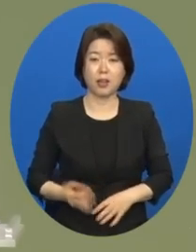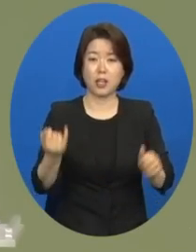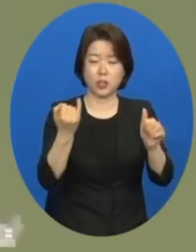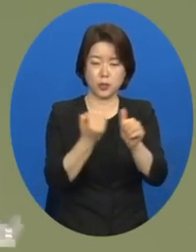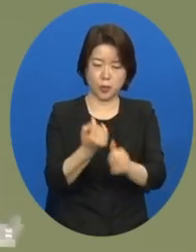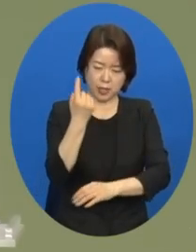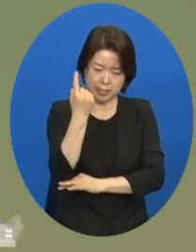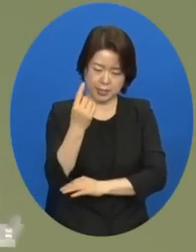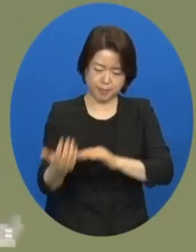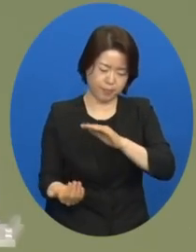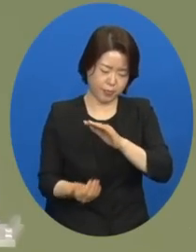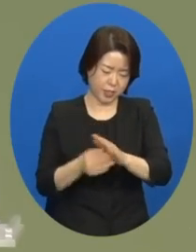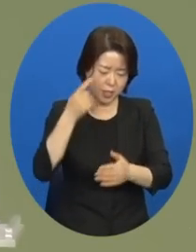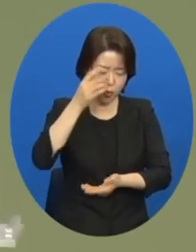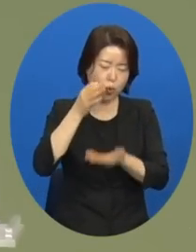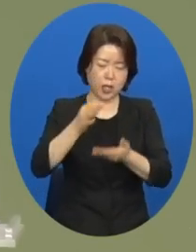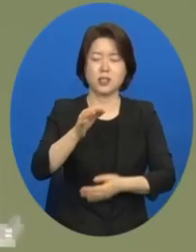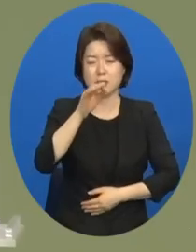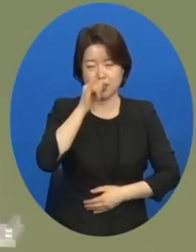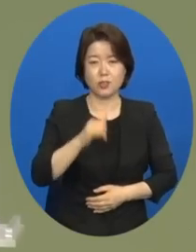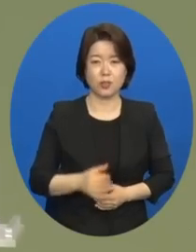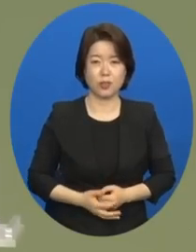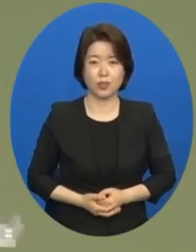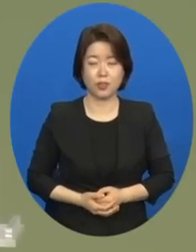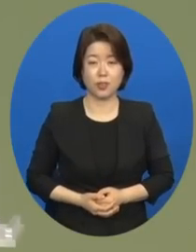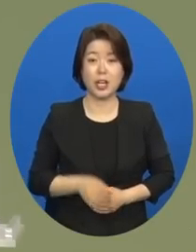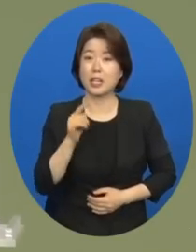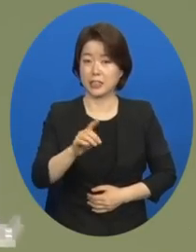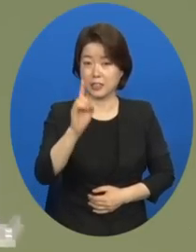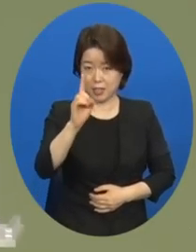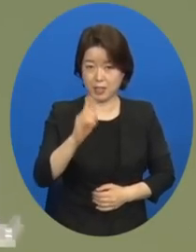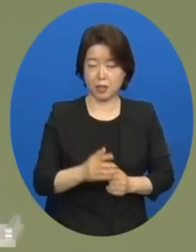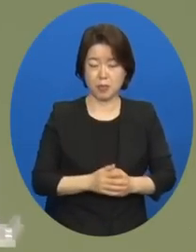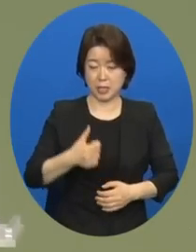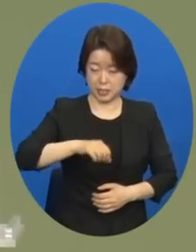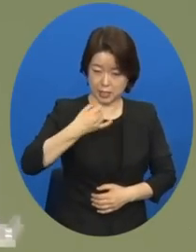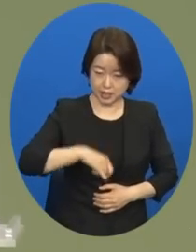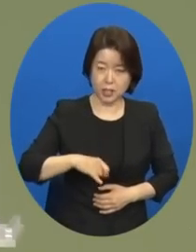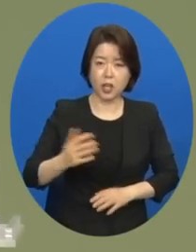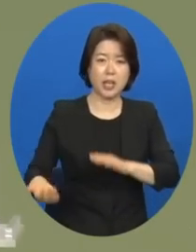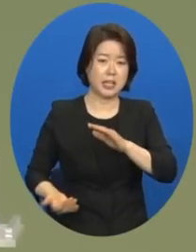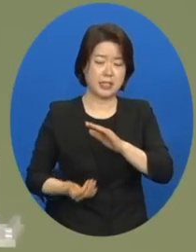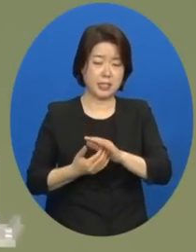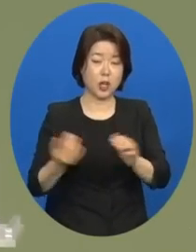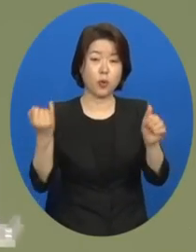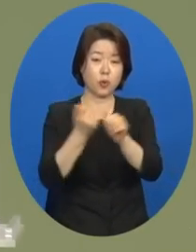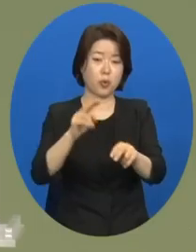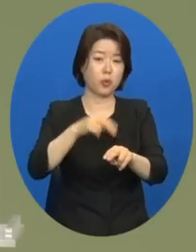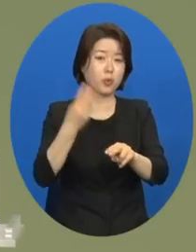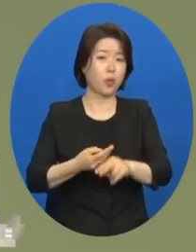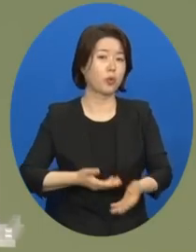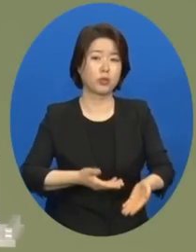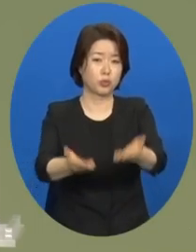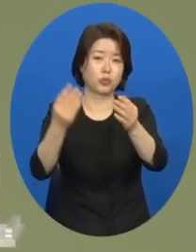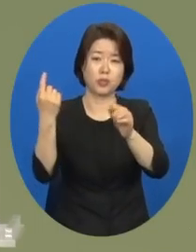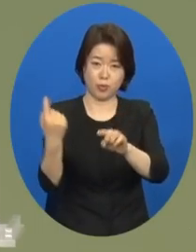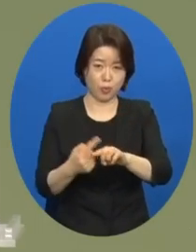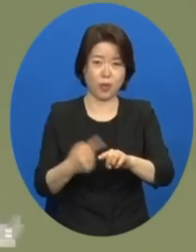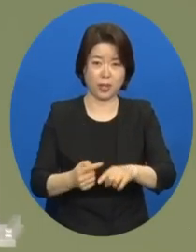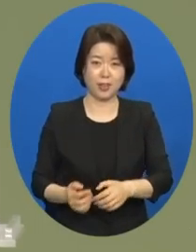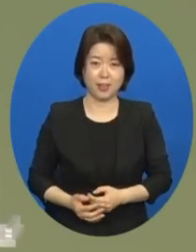지킬 최고의 가치가 있는 것이다 그냥 그거 하면 자녀들에게 최고의 혼수의 단을 주는거다